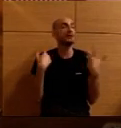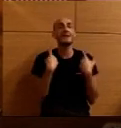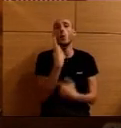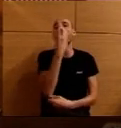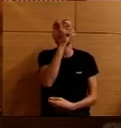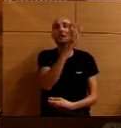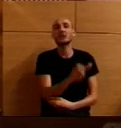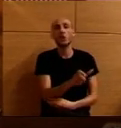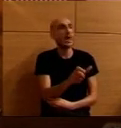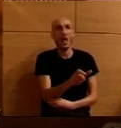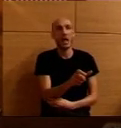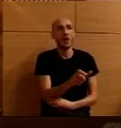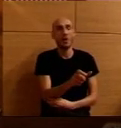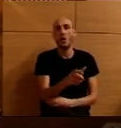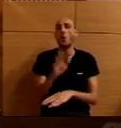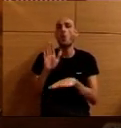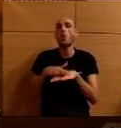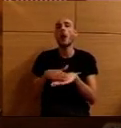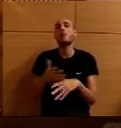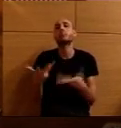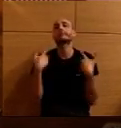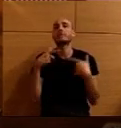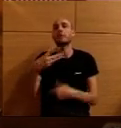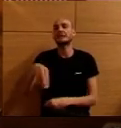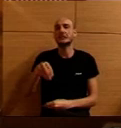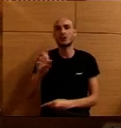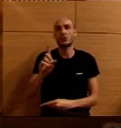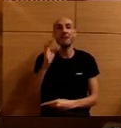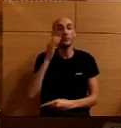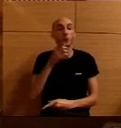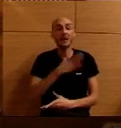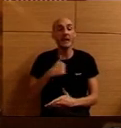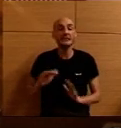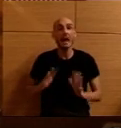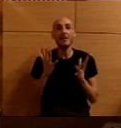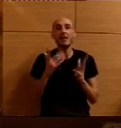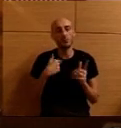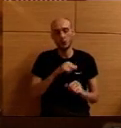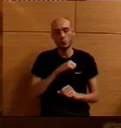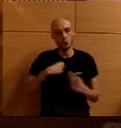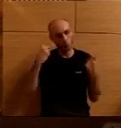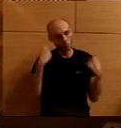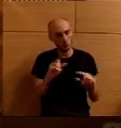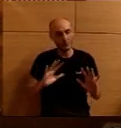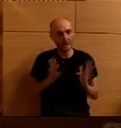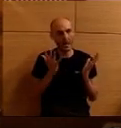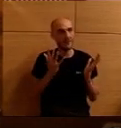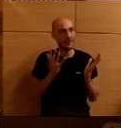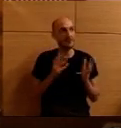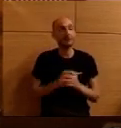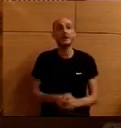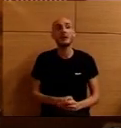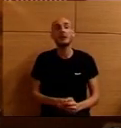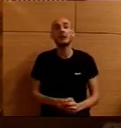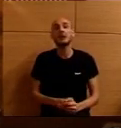responsabilitat del president. Però el que està clar és que si vostè vol salvar algú, salves a vostè mateixa. Jo no vaig entrar en la bona o en la